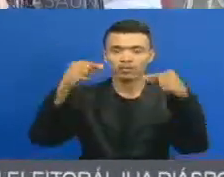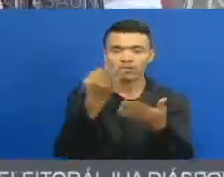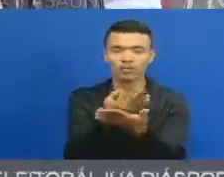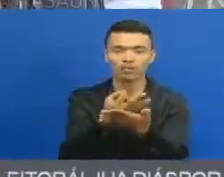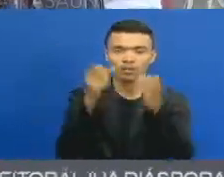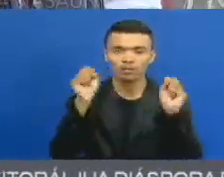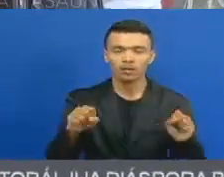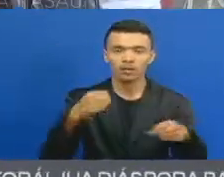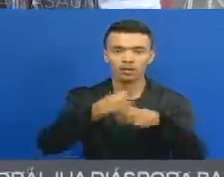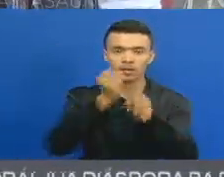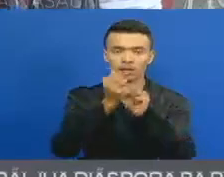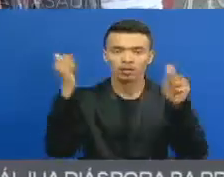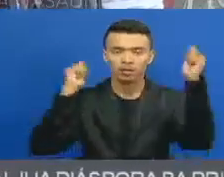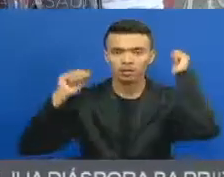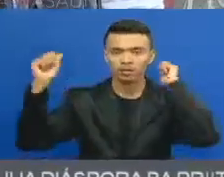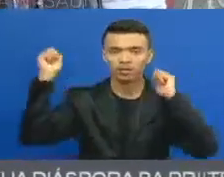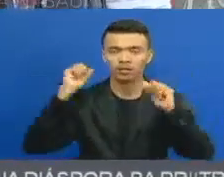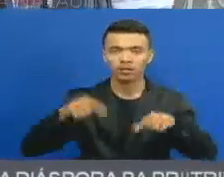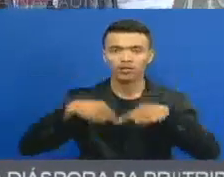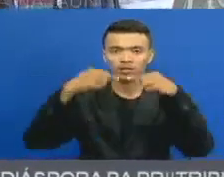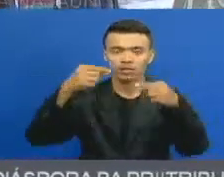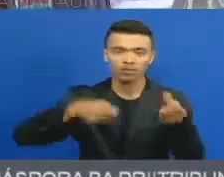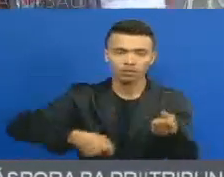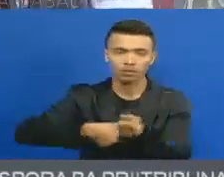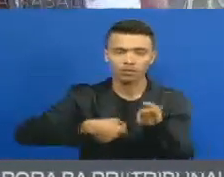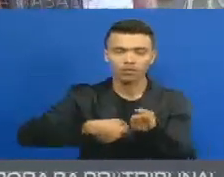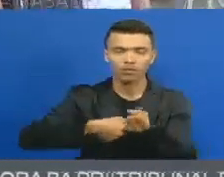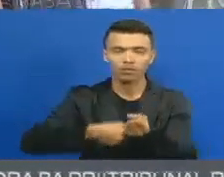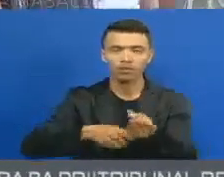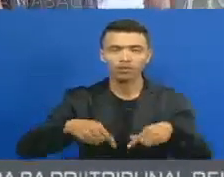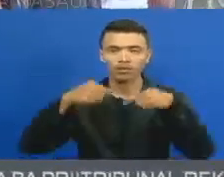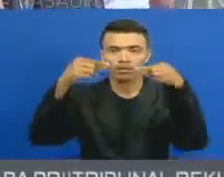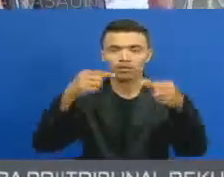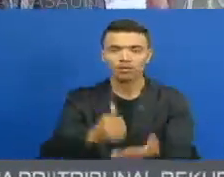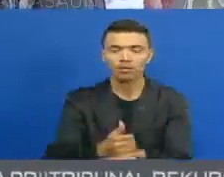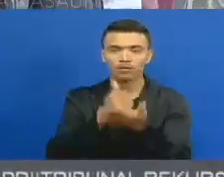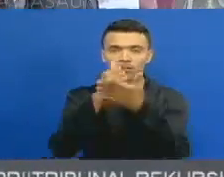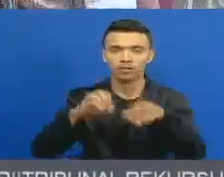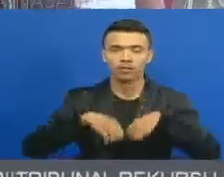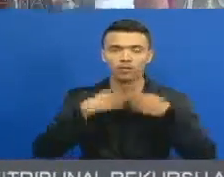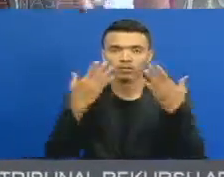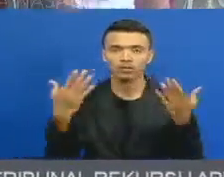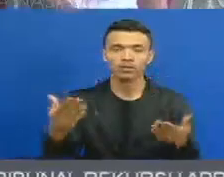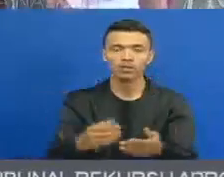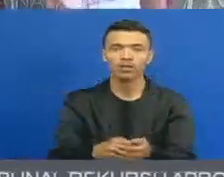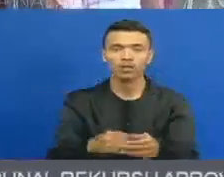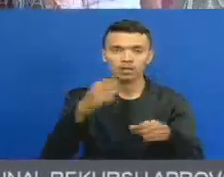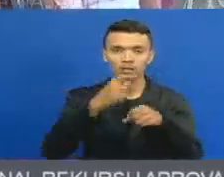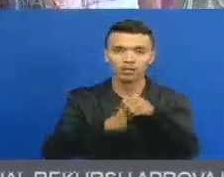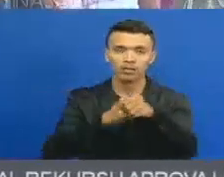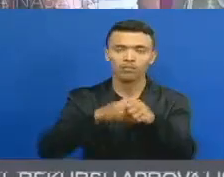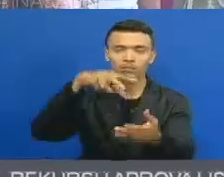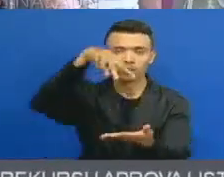halau atividade sirne ambil halau fo suporta fo apoio atu halu nusama pela toa iha momentu ini nebe atu